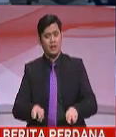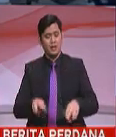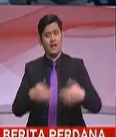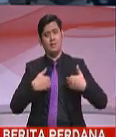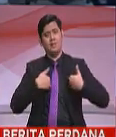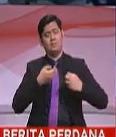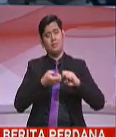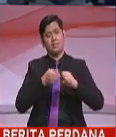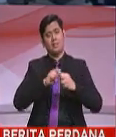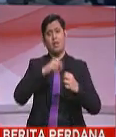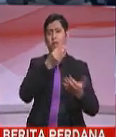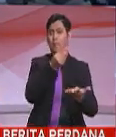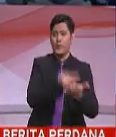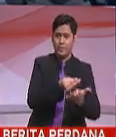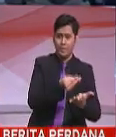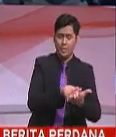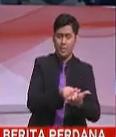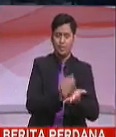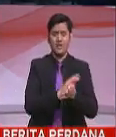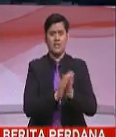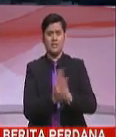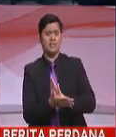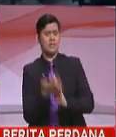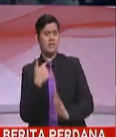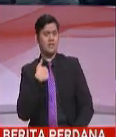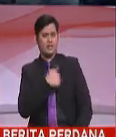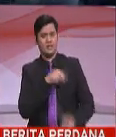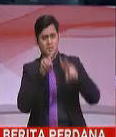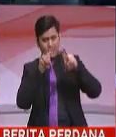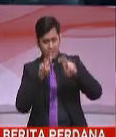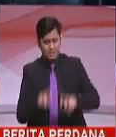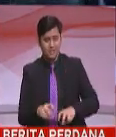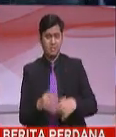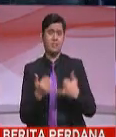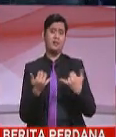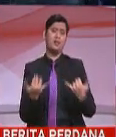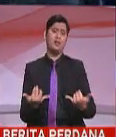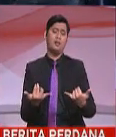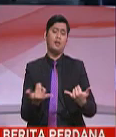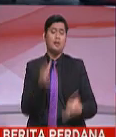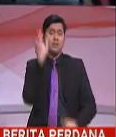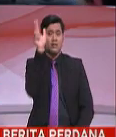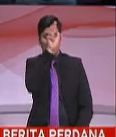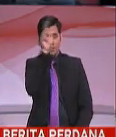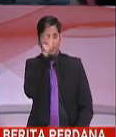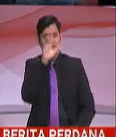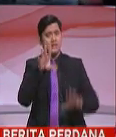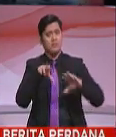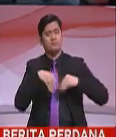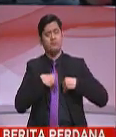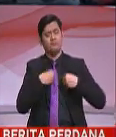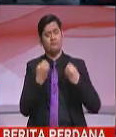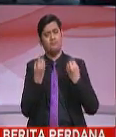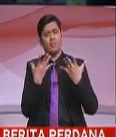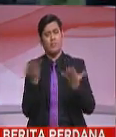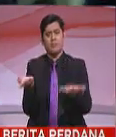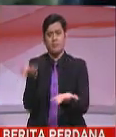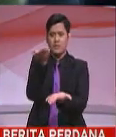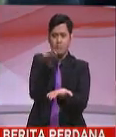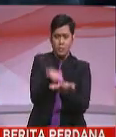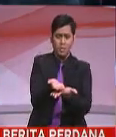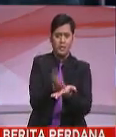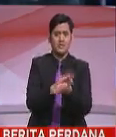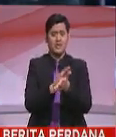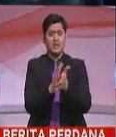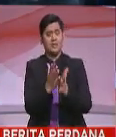melihat berdua-dua aspek tersebut. Kerajaan sudah menerima banyak tuntutan dan permohonan, nampak popular, dan Perdana